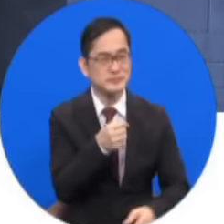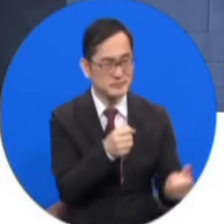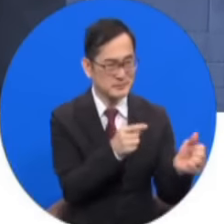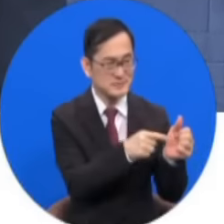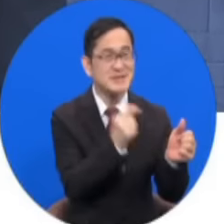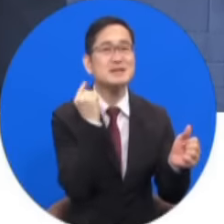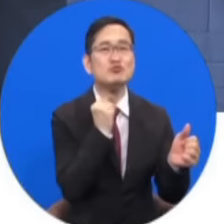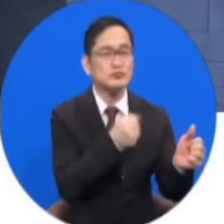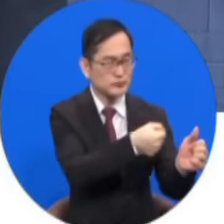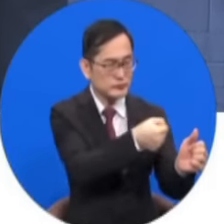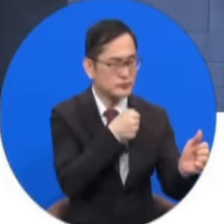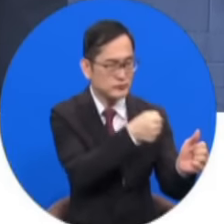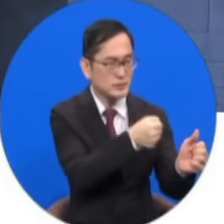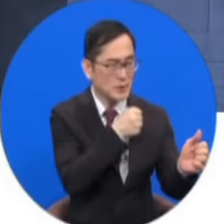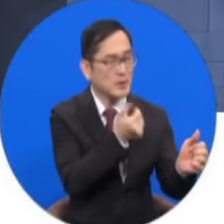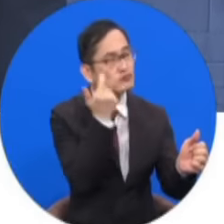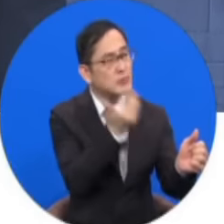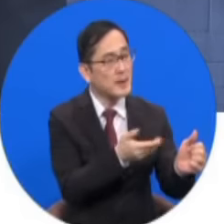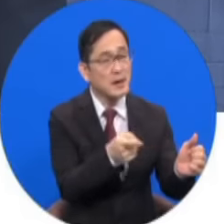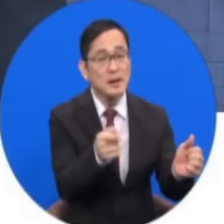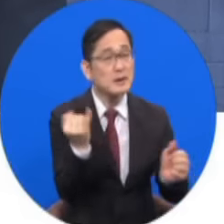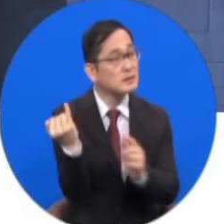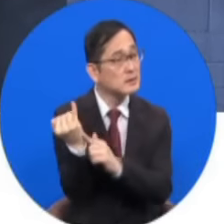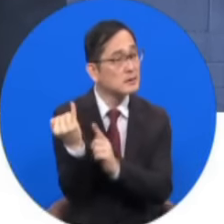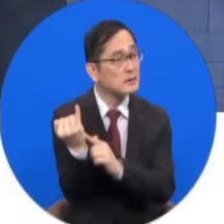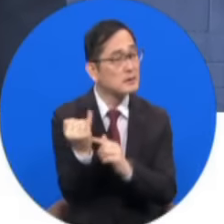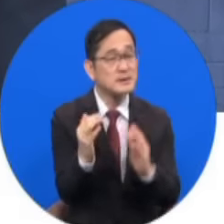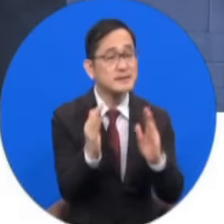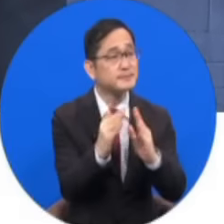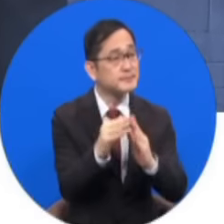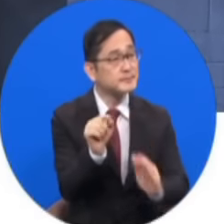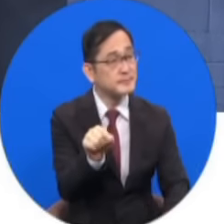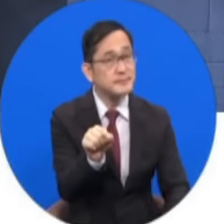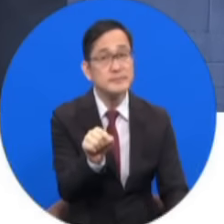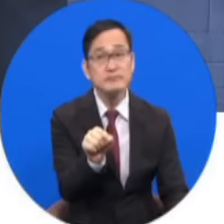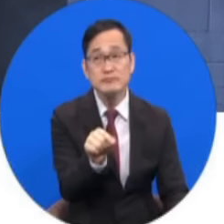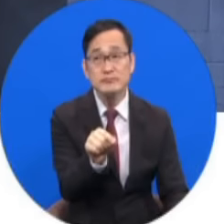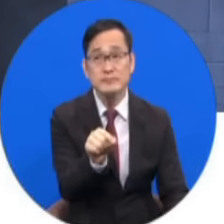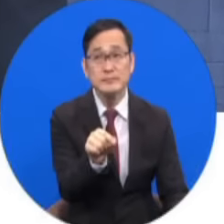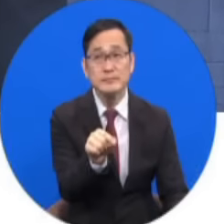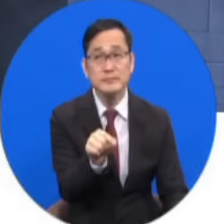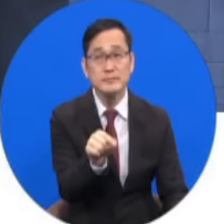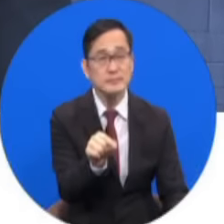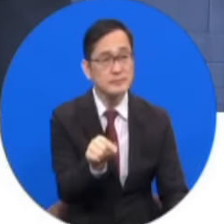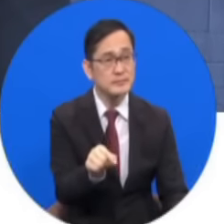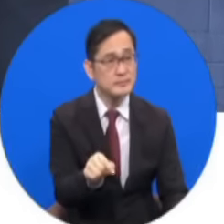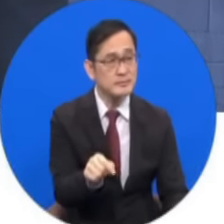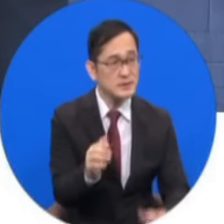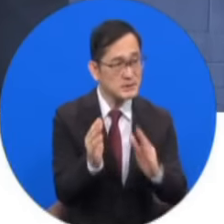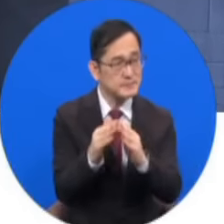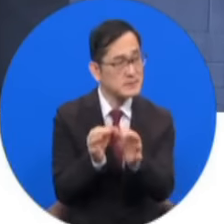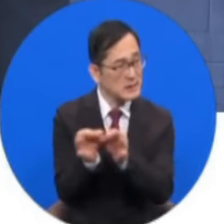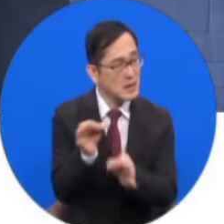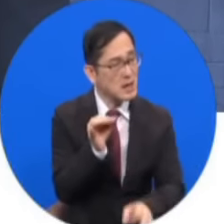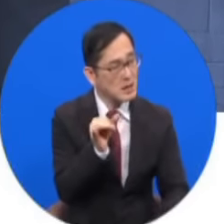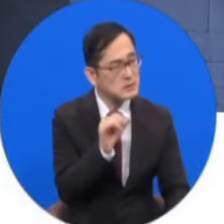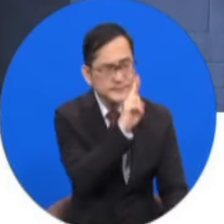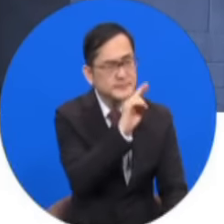기자가 이게 물어봤어요 다이 시의 제주주택 공유 숙박 없어 논란이 일고 있다라고 하자 송기인